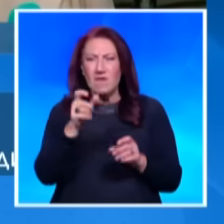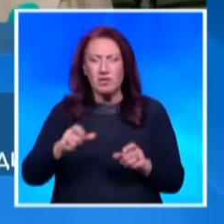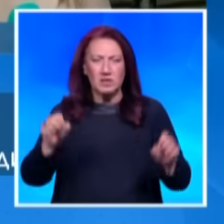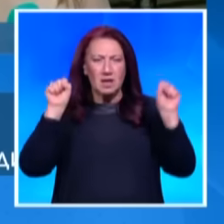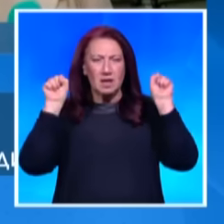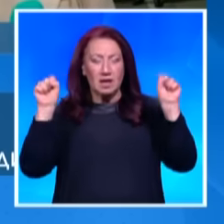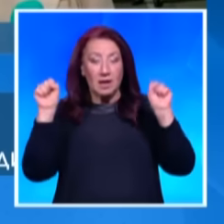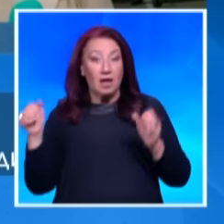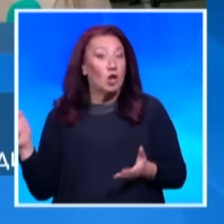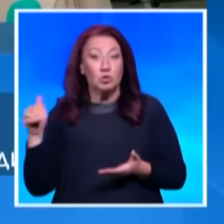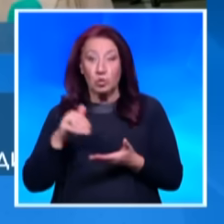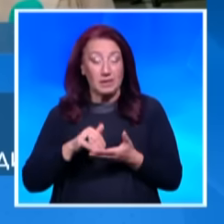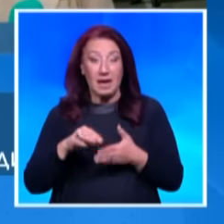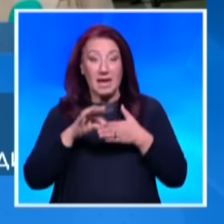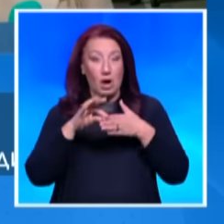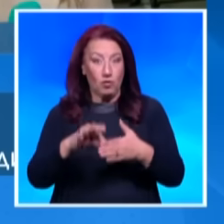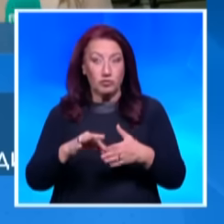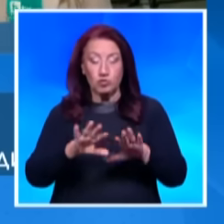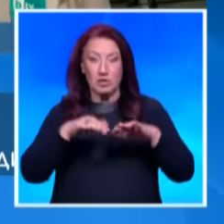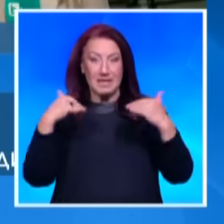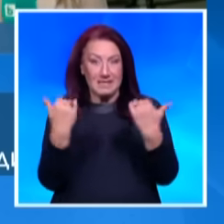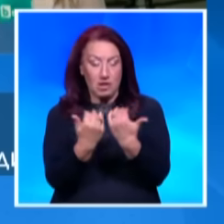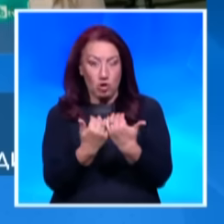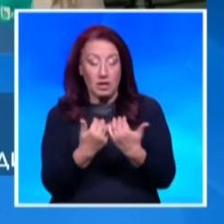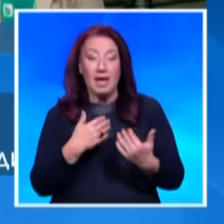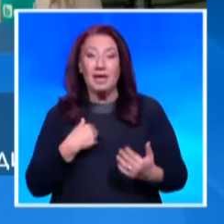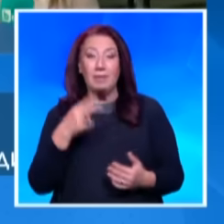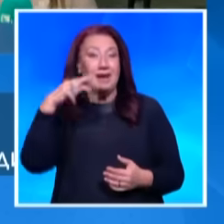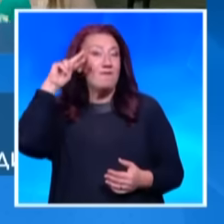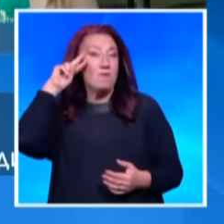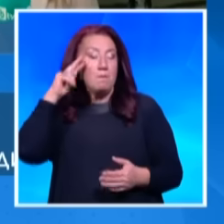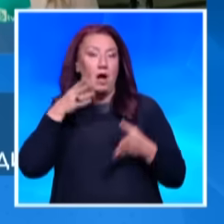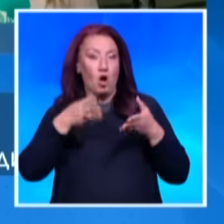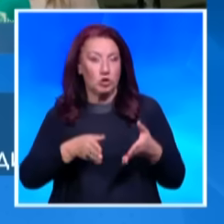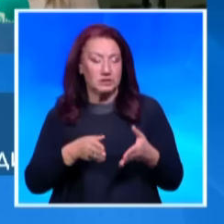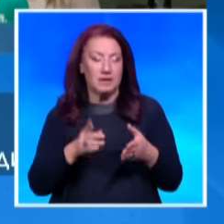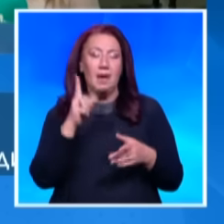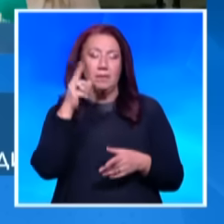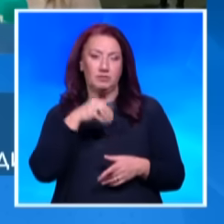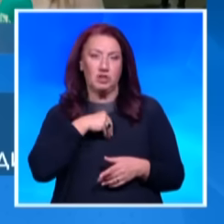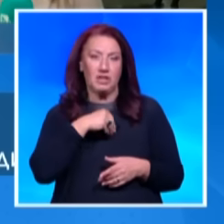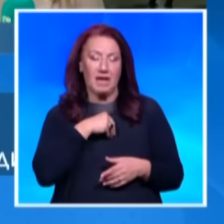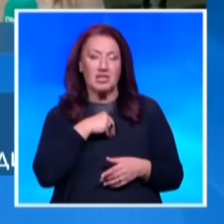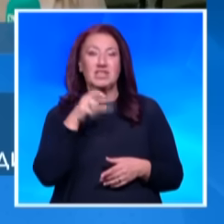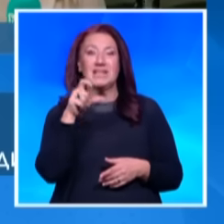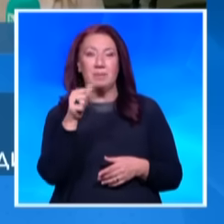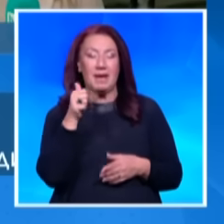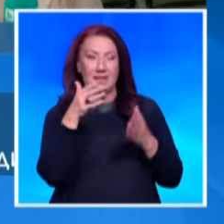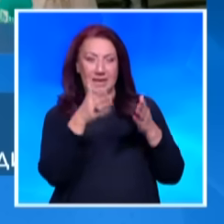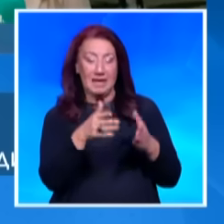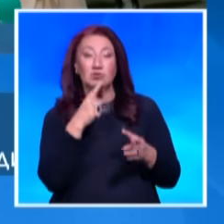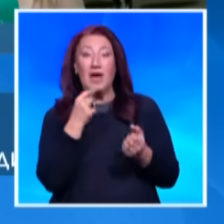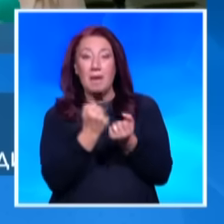съюз на стадиона? Има ли VIP гости и какво се случва с трафика в София? Първо към Станимира Атанасова, която е в буферната зона,